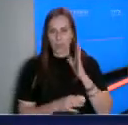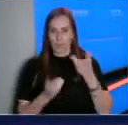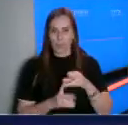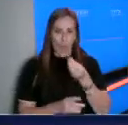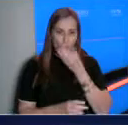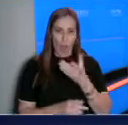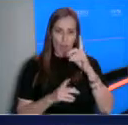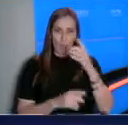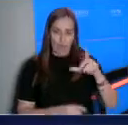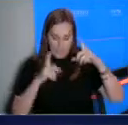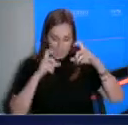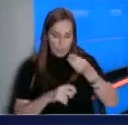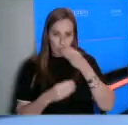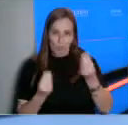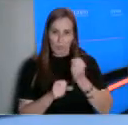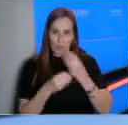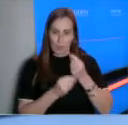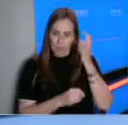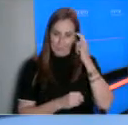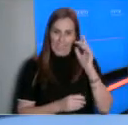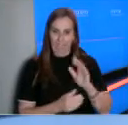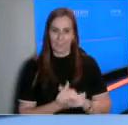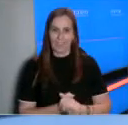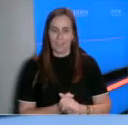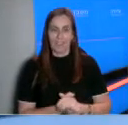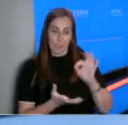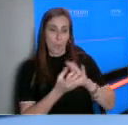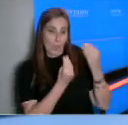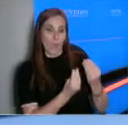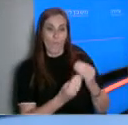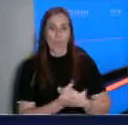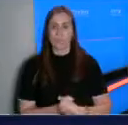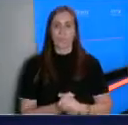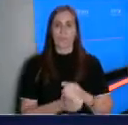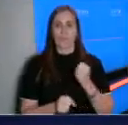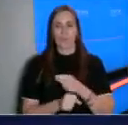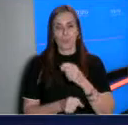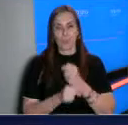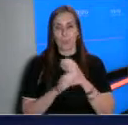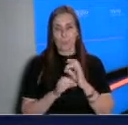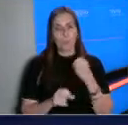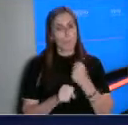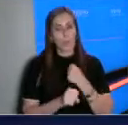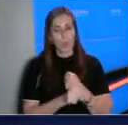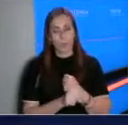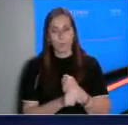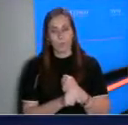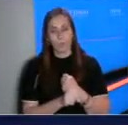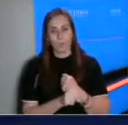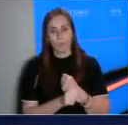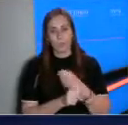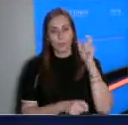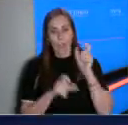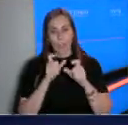אפשר לאכול ולצלם את האוכל, אז בואו נעשה משהו קצת עם השכל yeah, שלנו. פוד פוינט. אבל אתם עושים בעצם פעילות